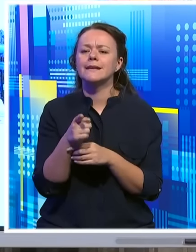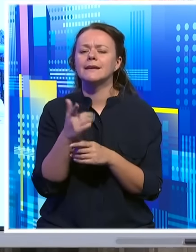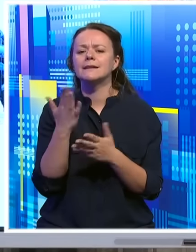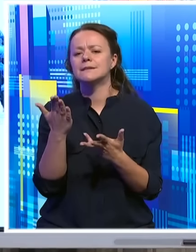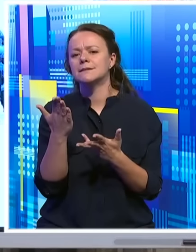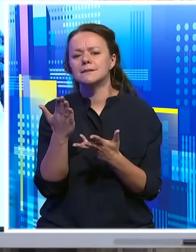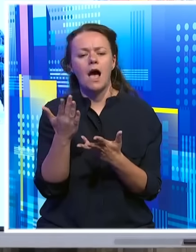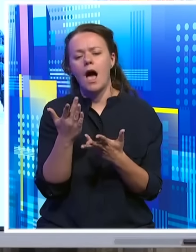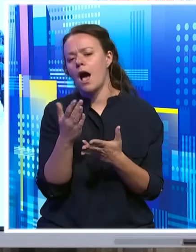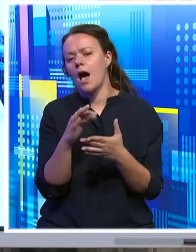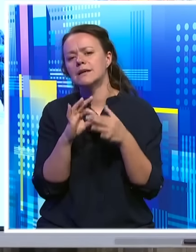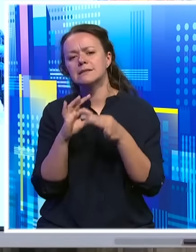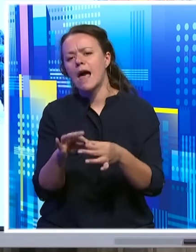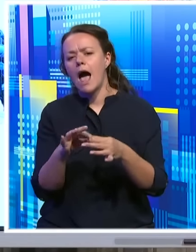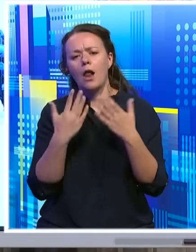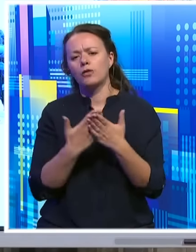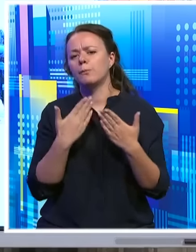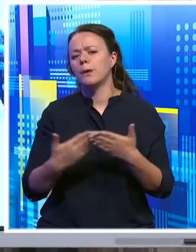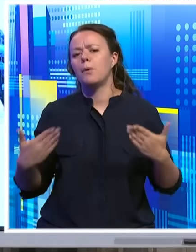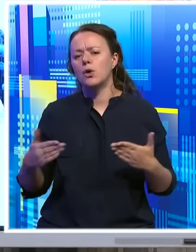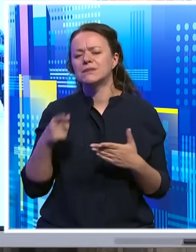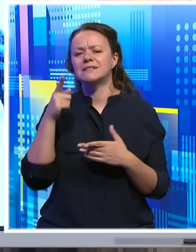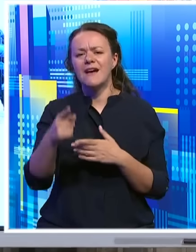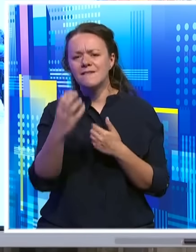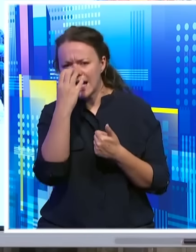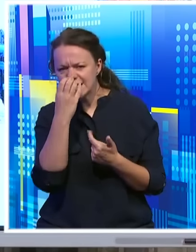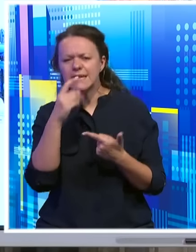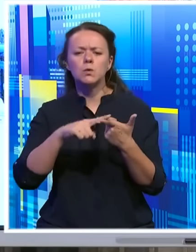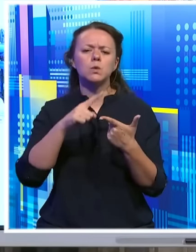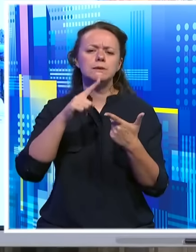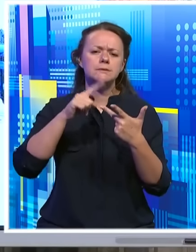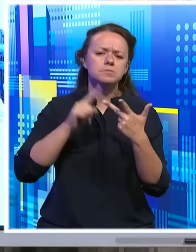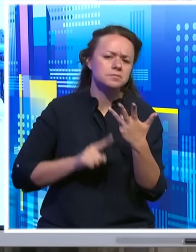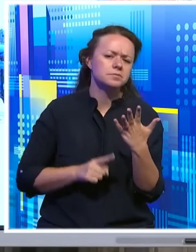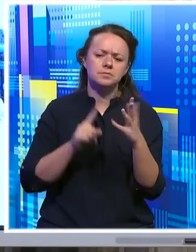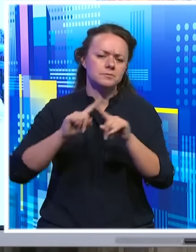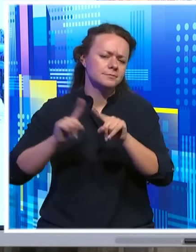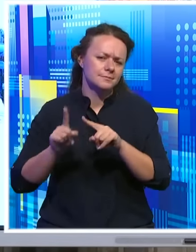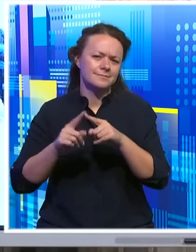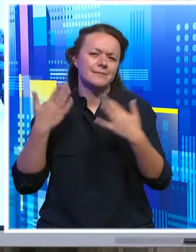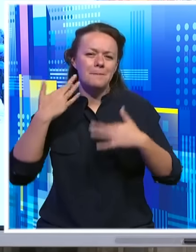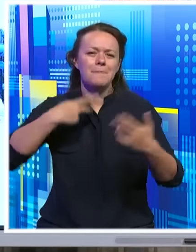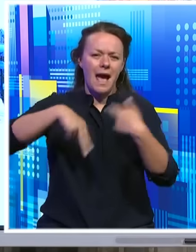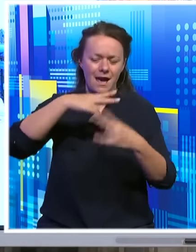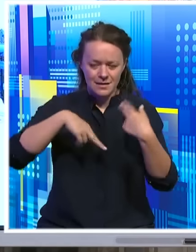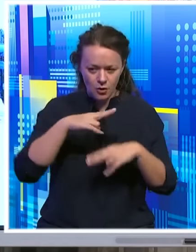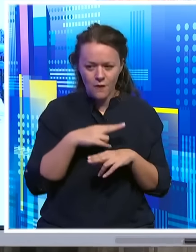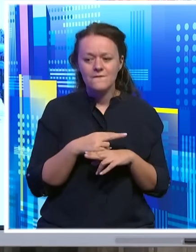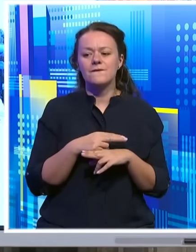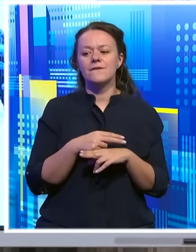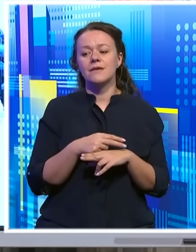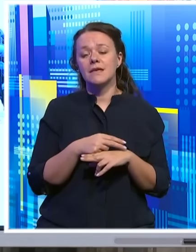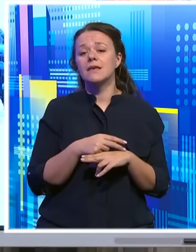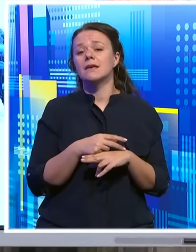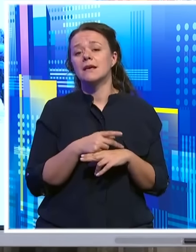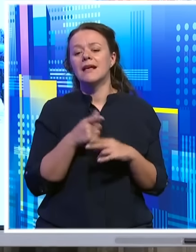od cirkusa do različitih tematskih parkova. U ovom trenutku nam je Legoland malo skuplji, ali vidjet ćemo